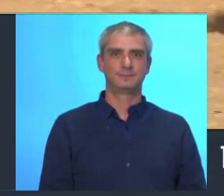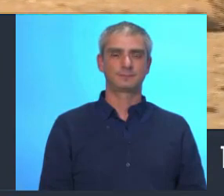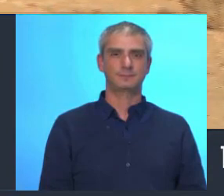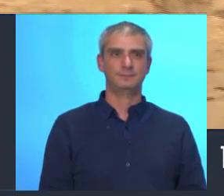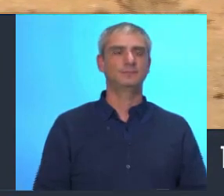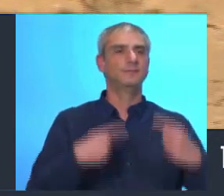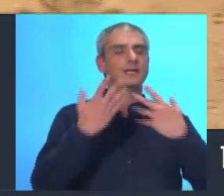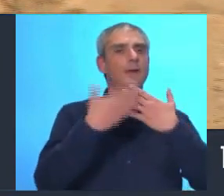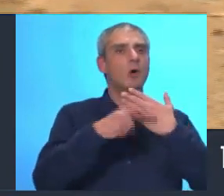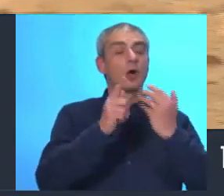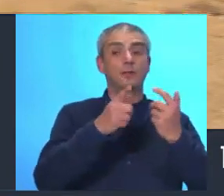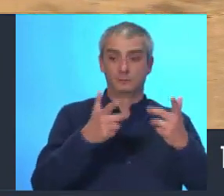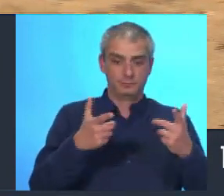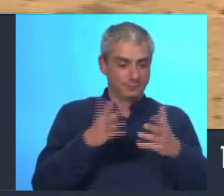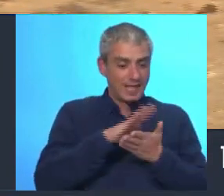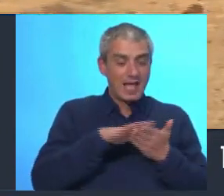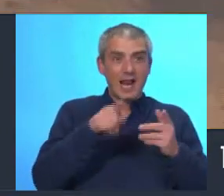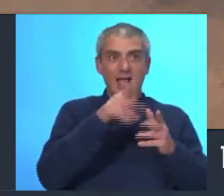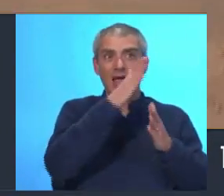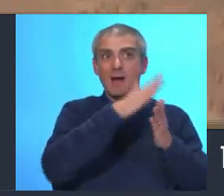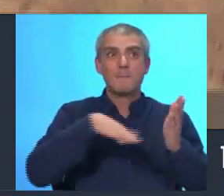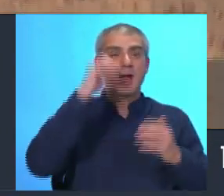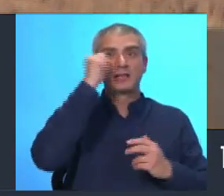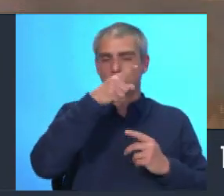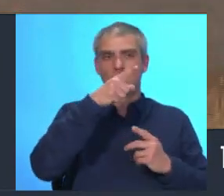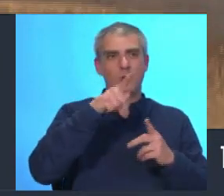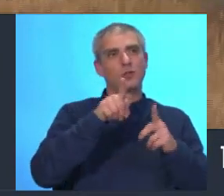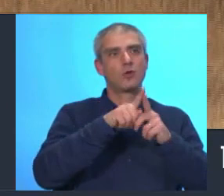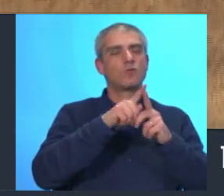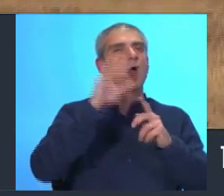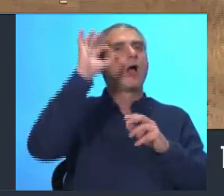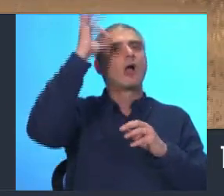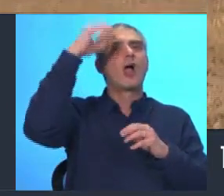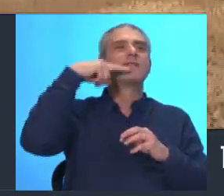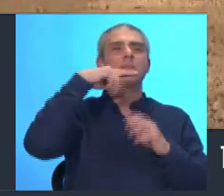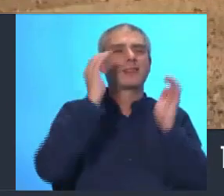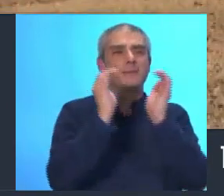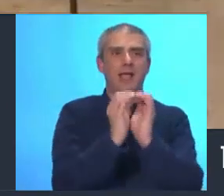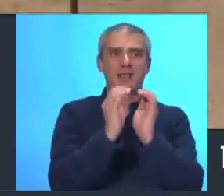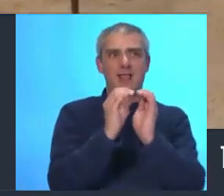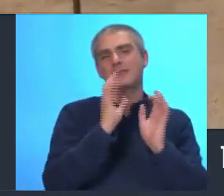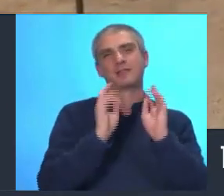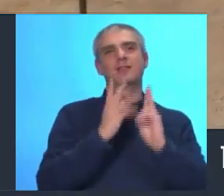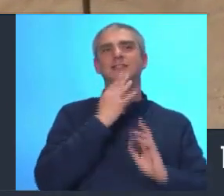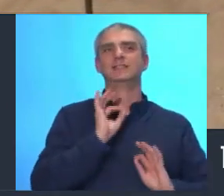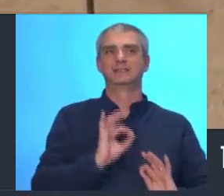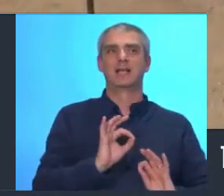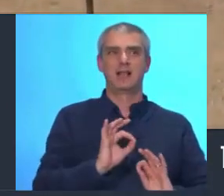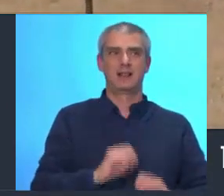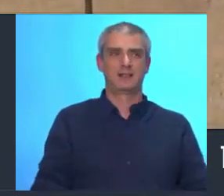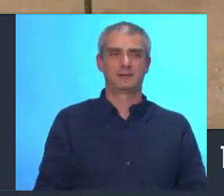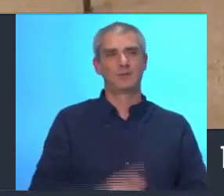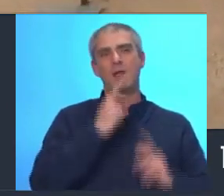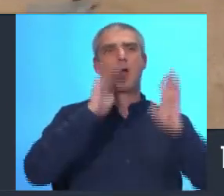בימים האחרונים הפכה החלקה הקטנה הזאת במחטש רמון למיני מאדים, אם תרצו, מאדים כחול לבן.